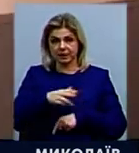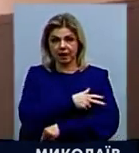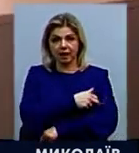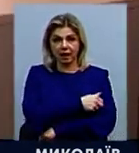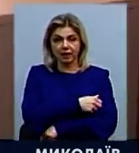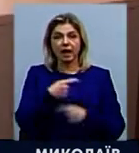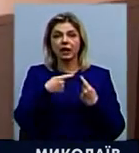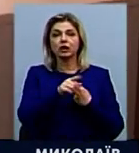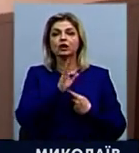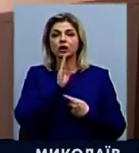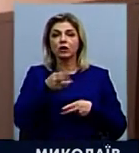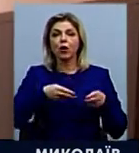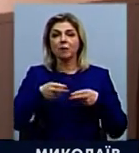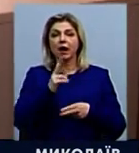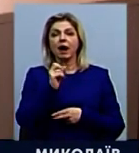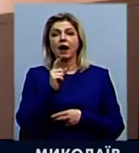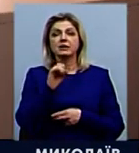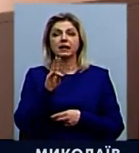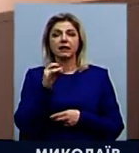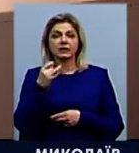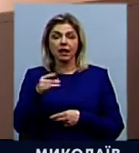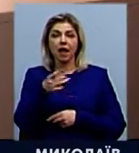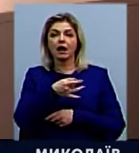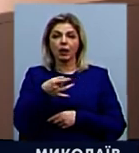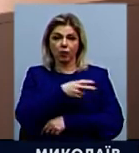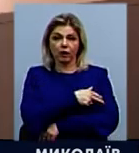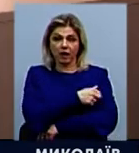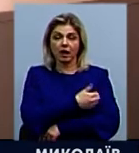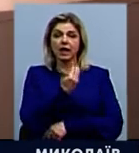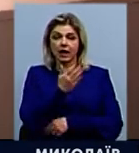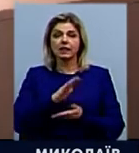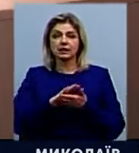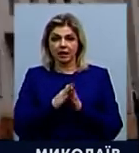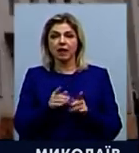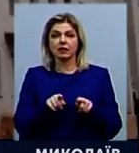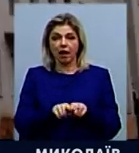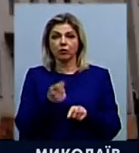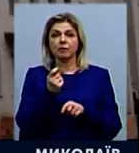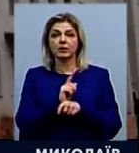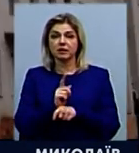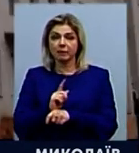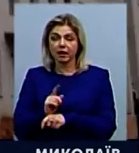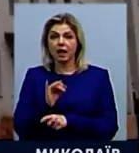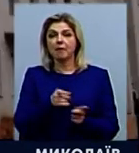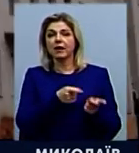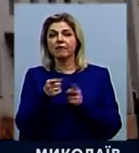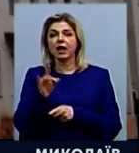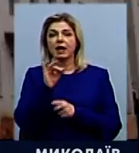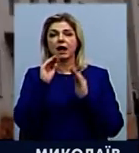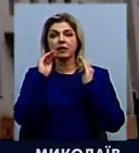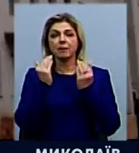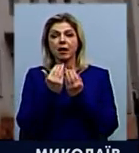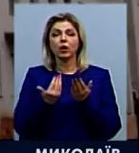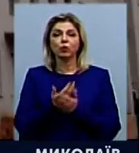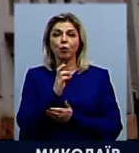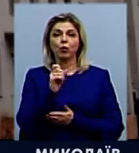Іншу жінку прооперовано у Казанківській центральній районній лікарні. Її стан також стабілізували та доставили до реанімаційного відділення Новобузької